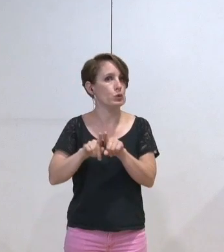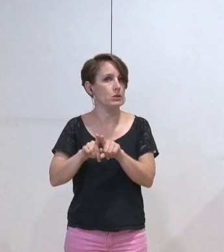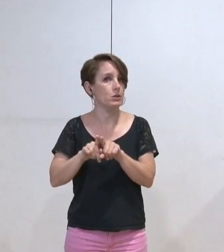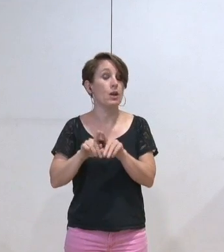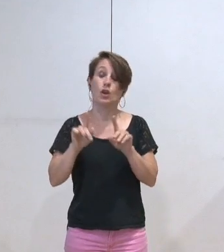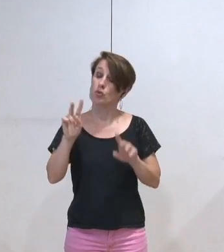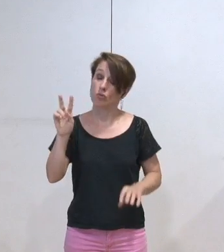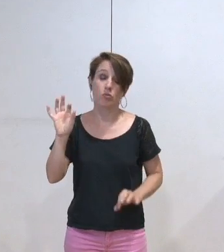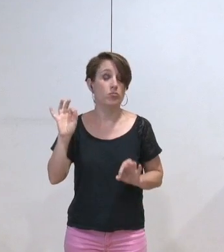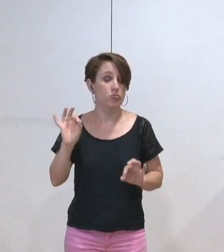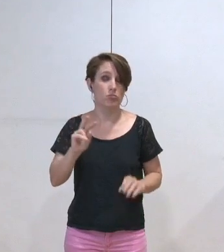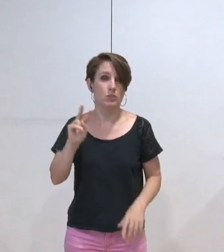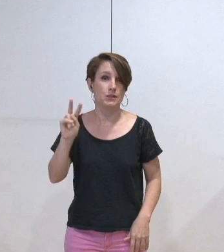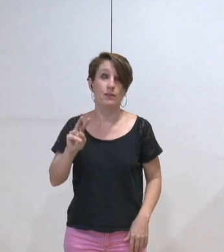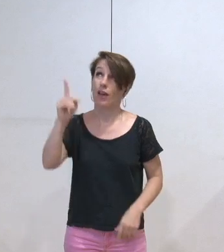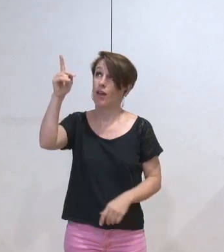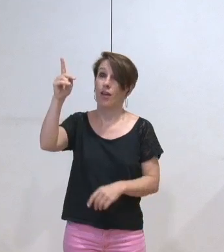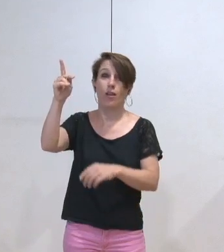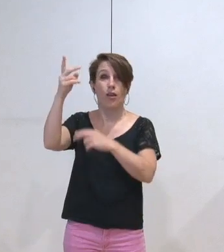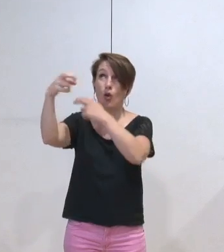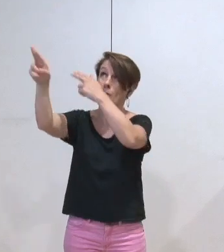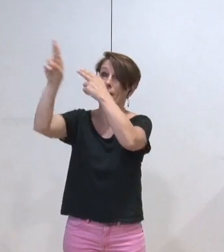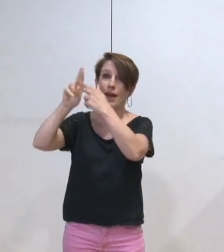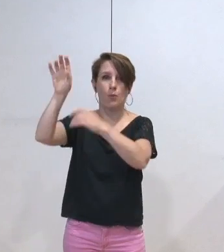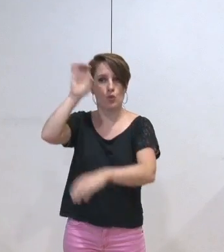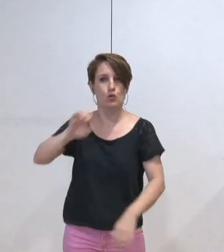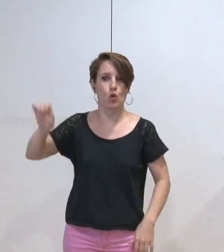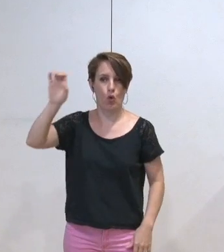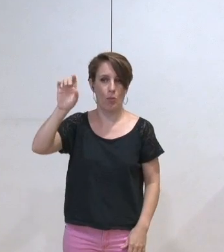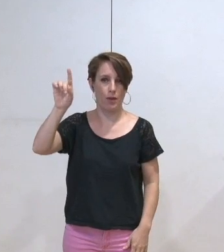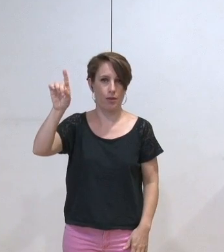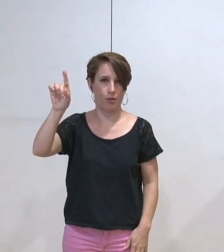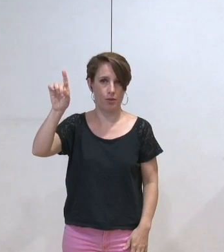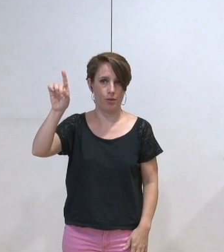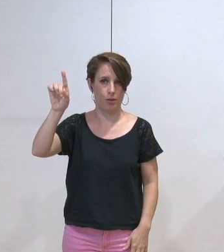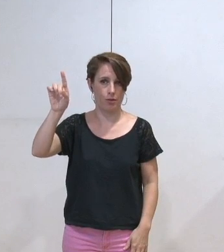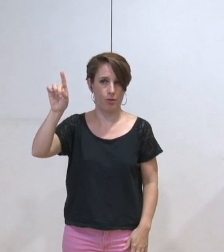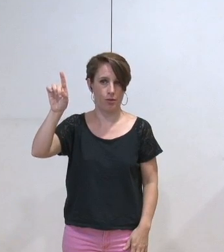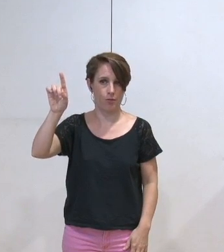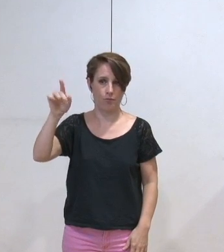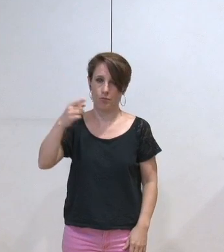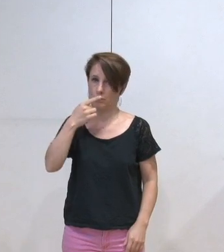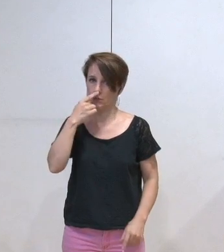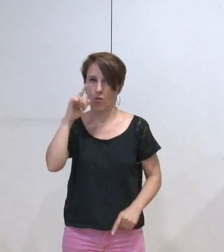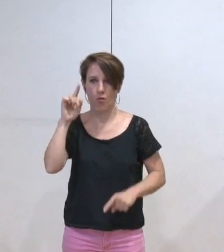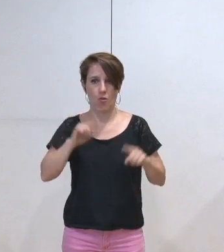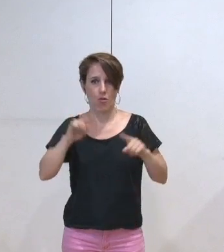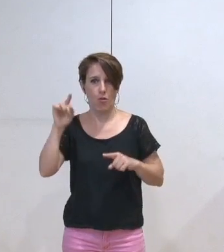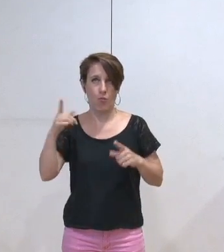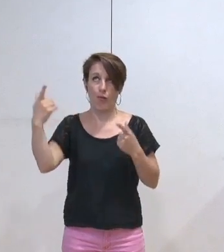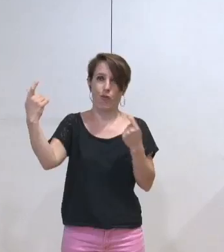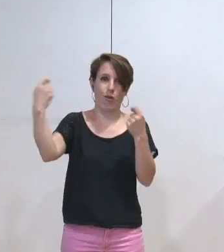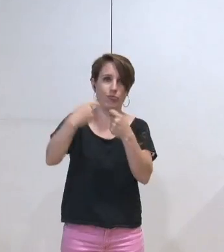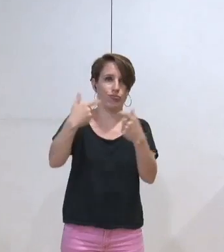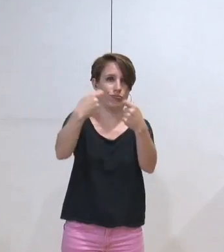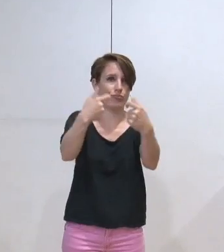européenne est certainement une réponse parfois à la juste mesure pour palier certains dysfonctionnement on a parler